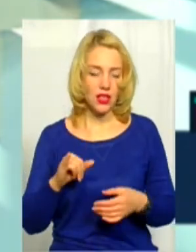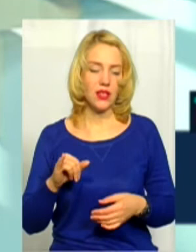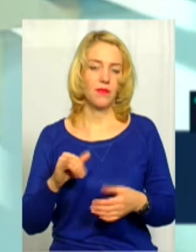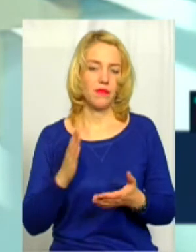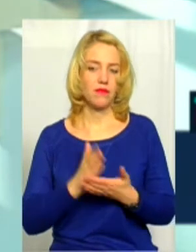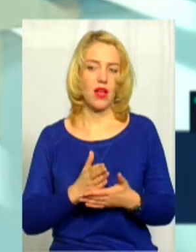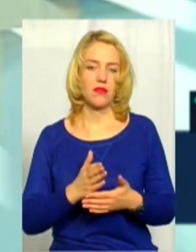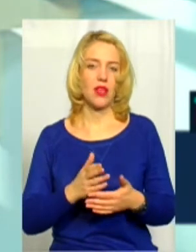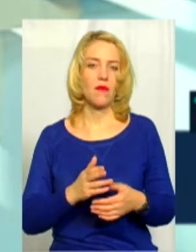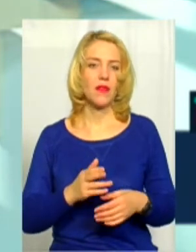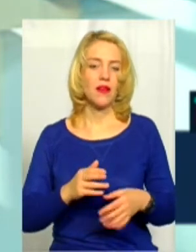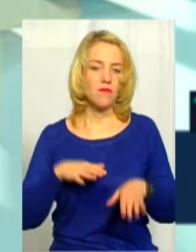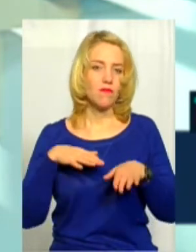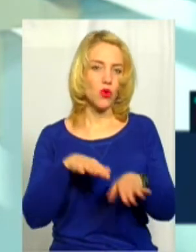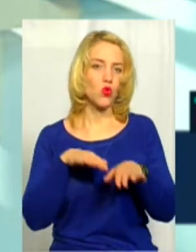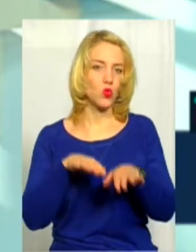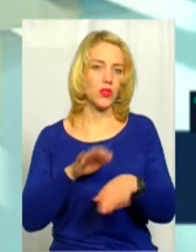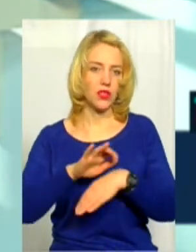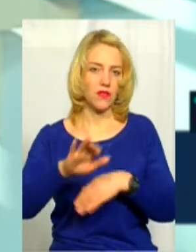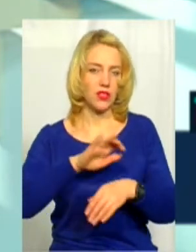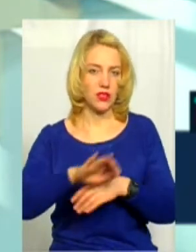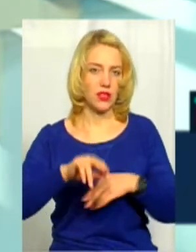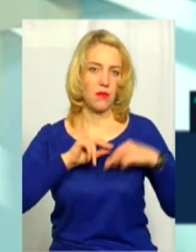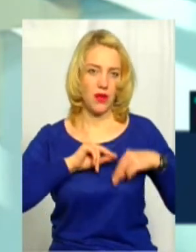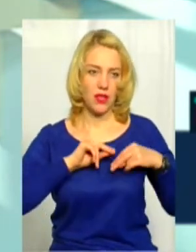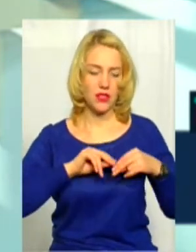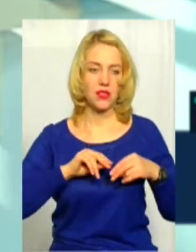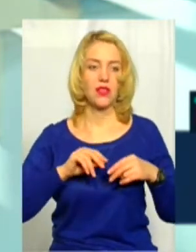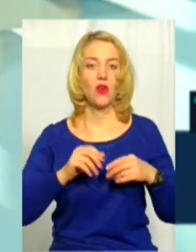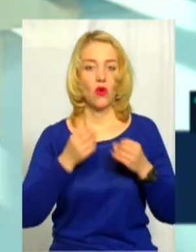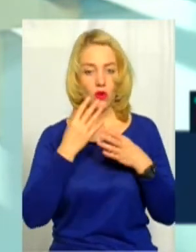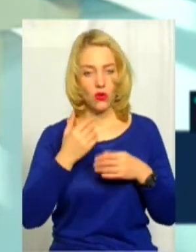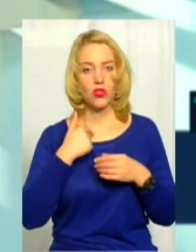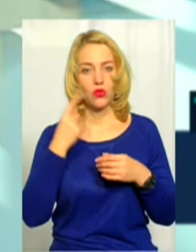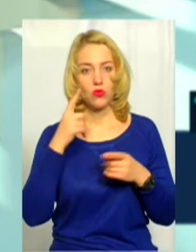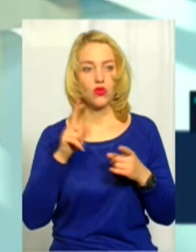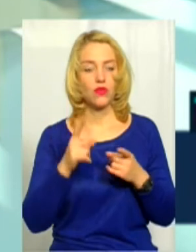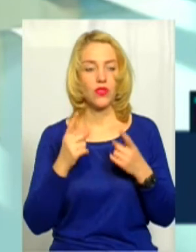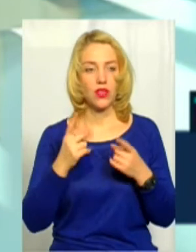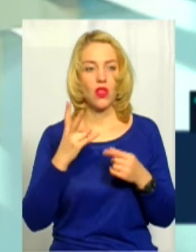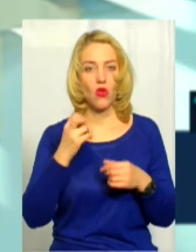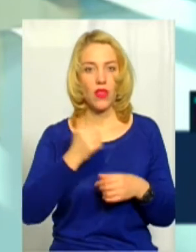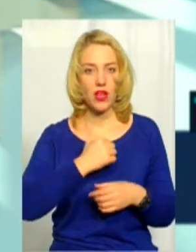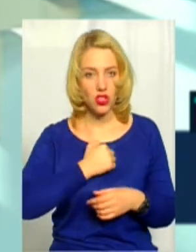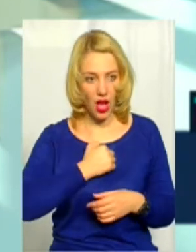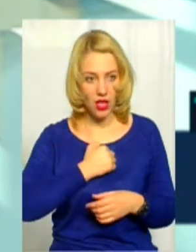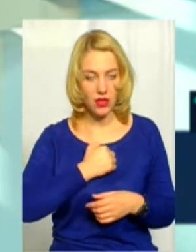продуктивність праці в неї хороша, то я думаю, що могли б. Але питання в тім, що,